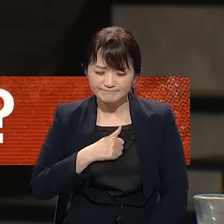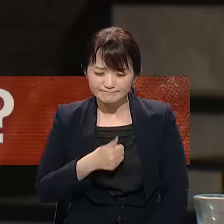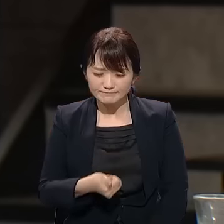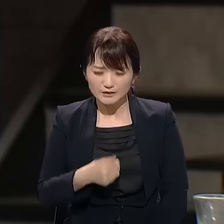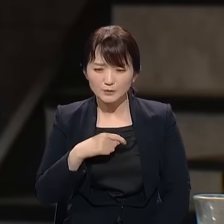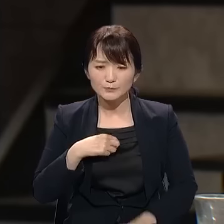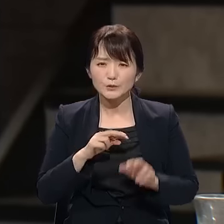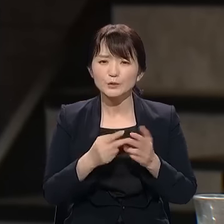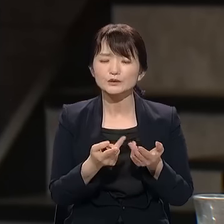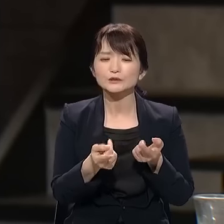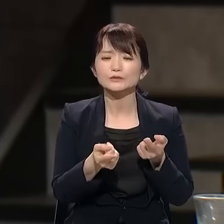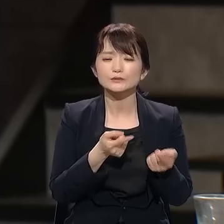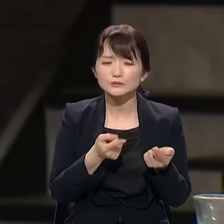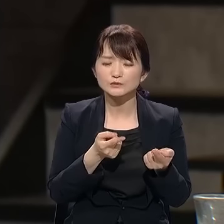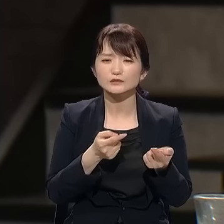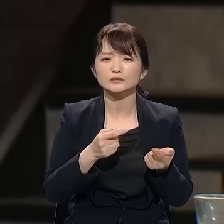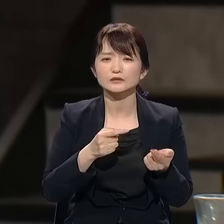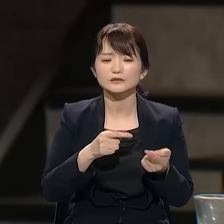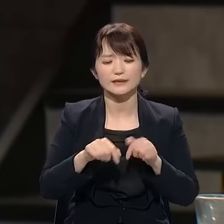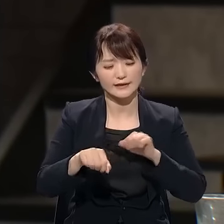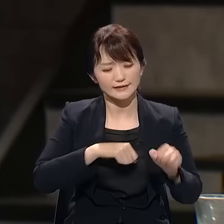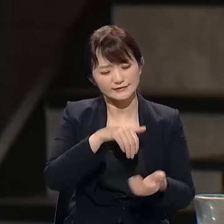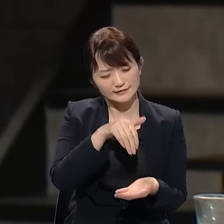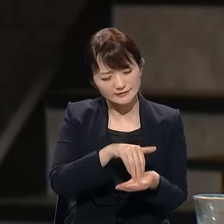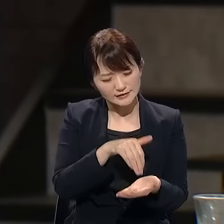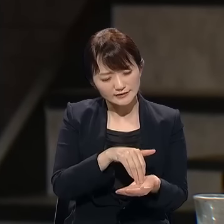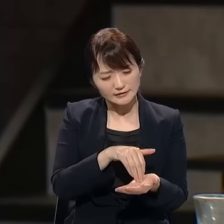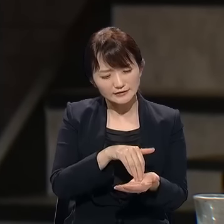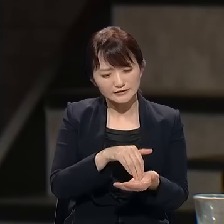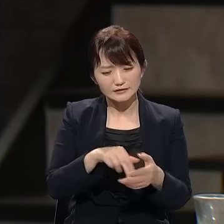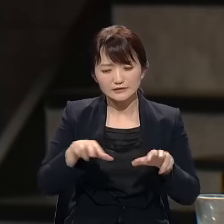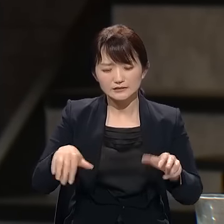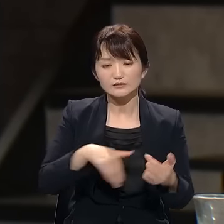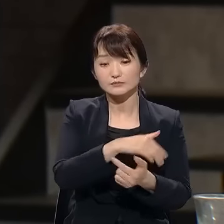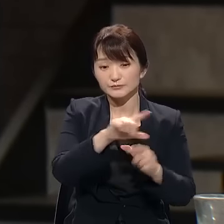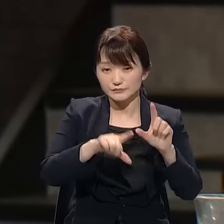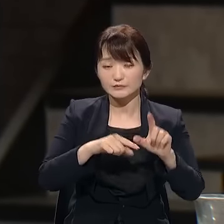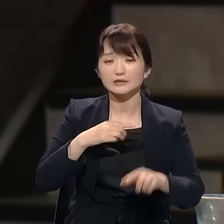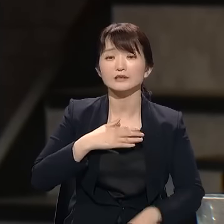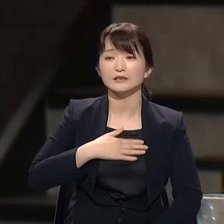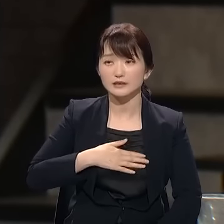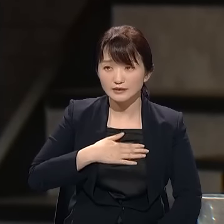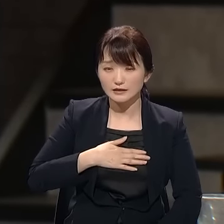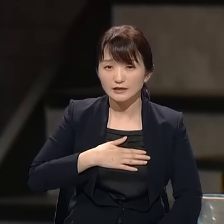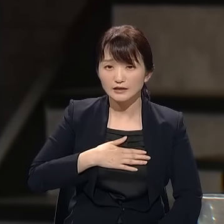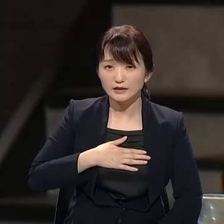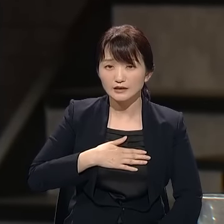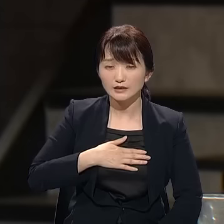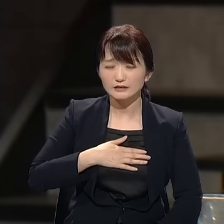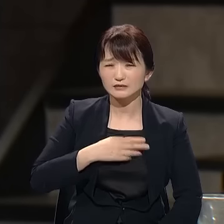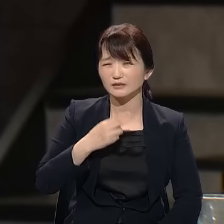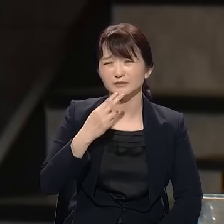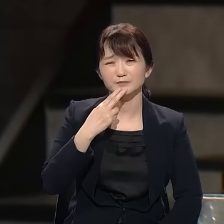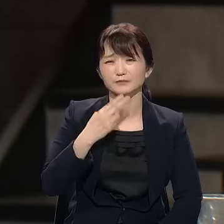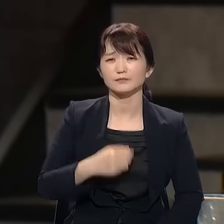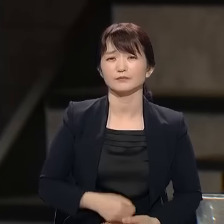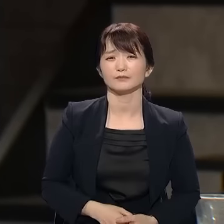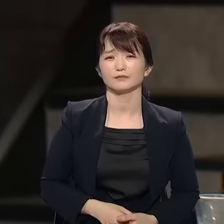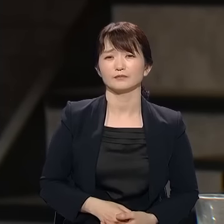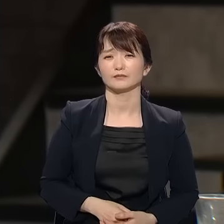스스로가 자기 행동에 대해서 반성을 하고 현실을 인식을 한다라고 하는 그런 가정이 그 성립되지 않는한